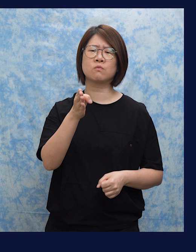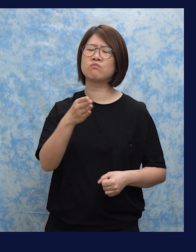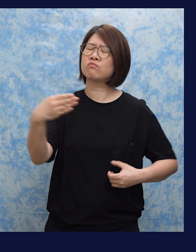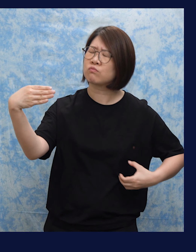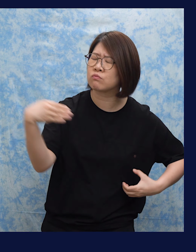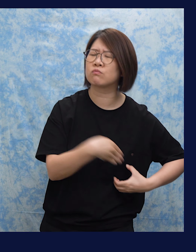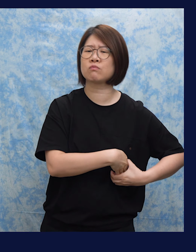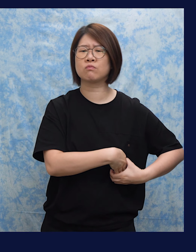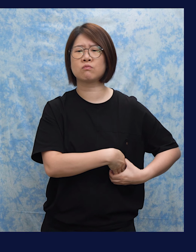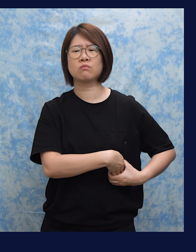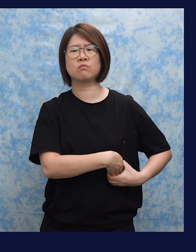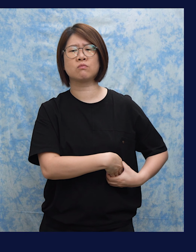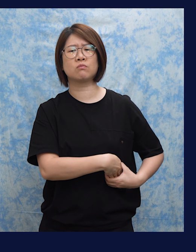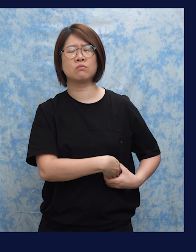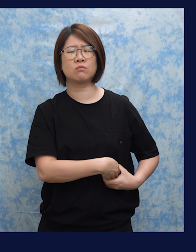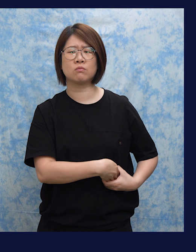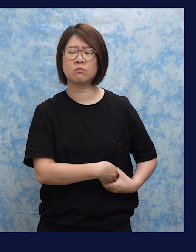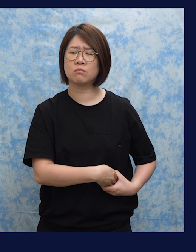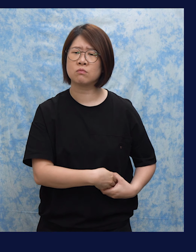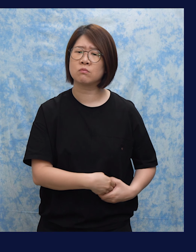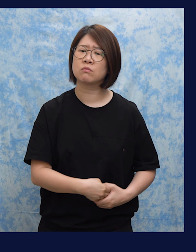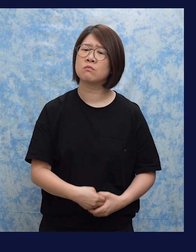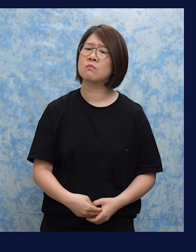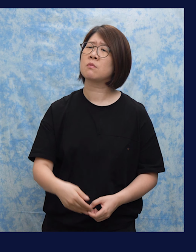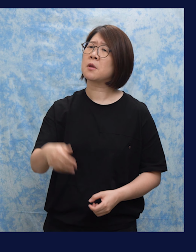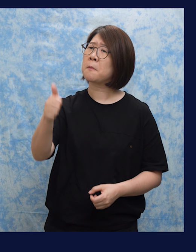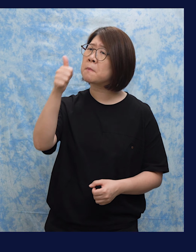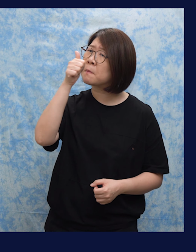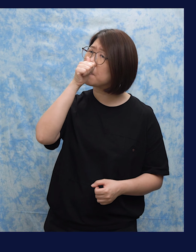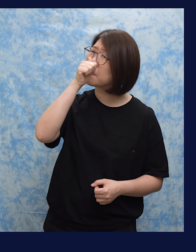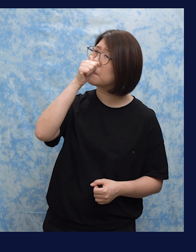Petrus: Stecke dein Schwert in die Scheide.